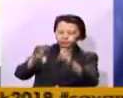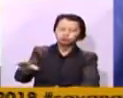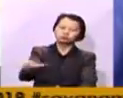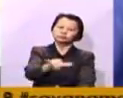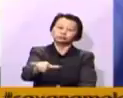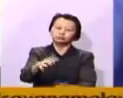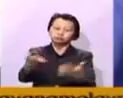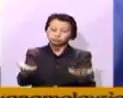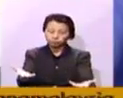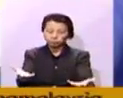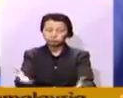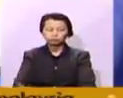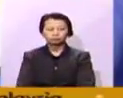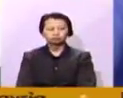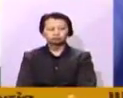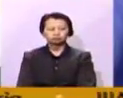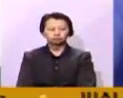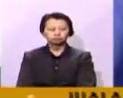satu sama lain.